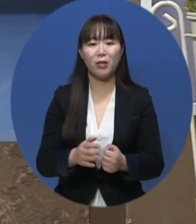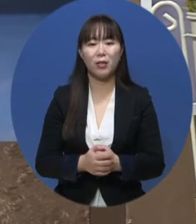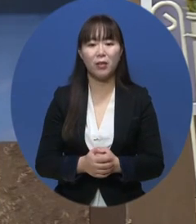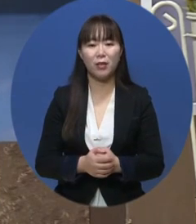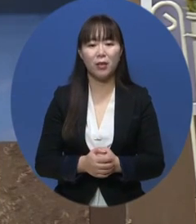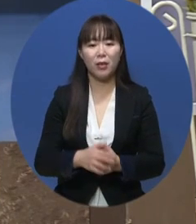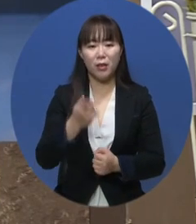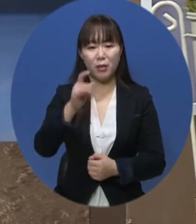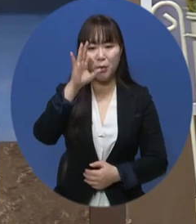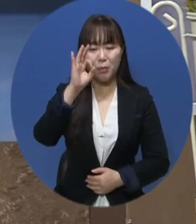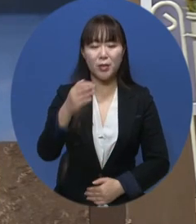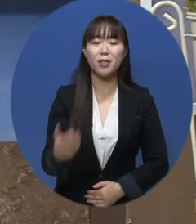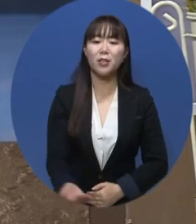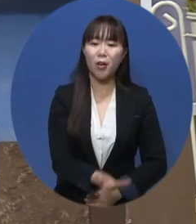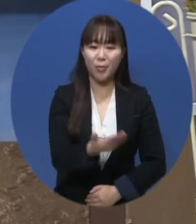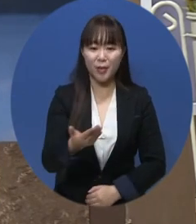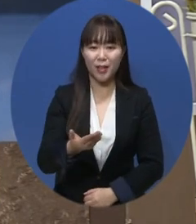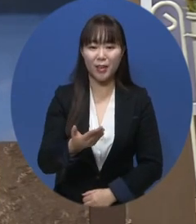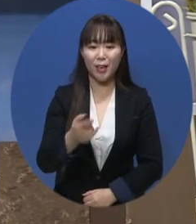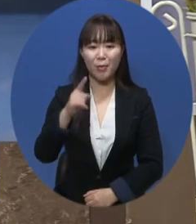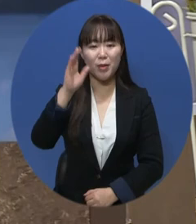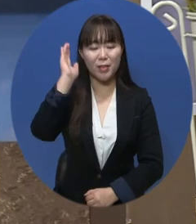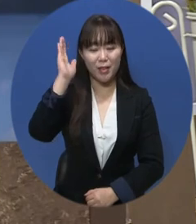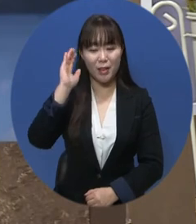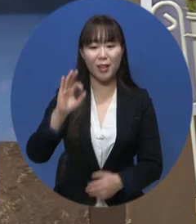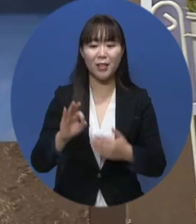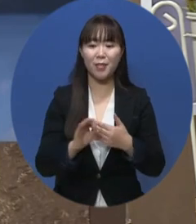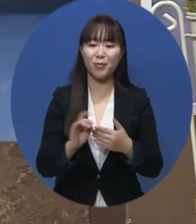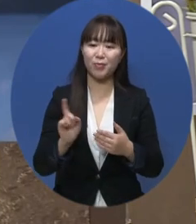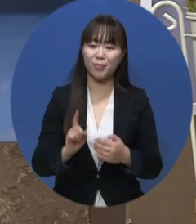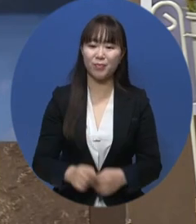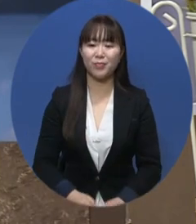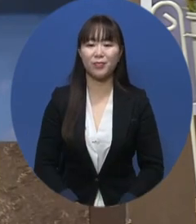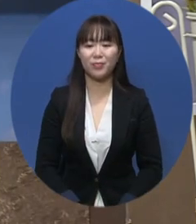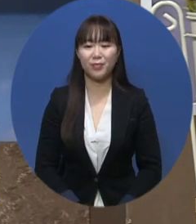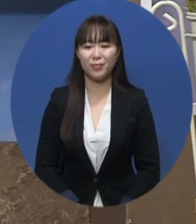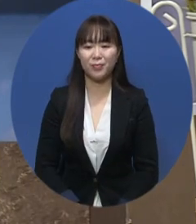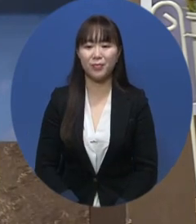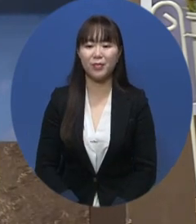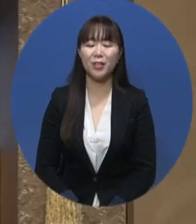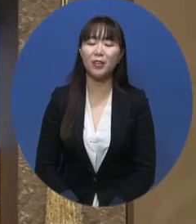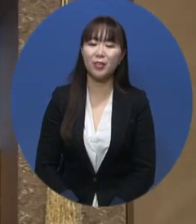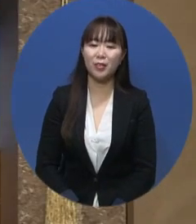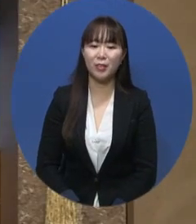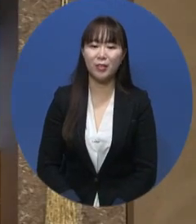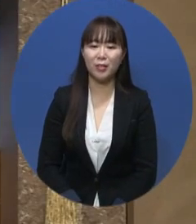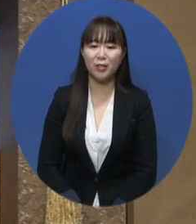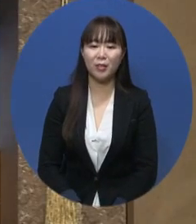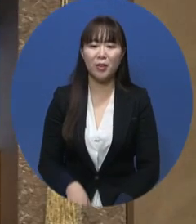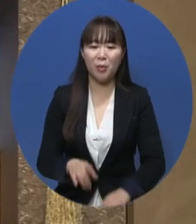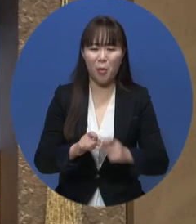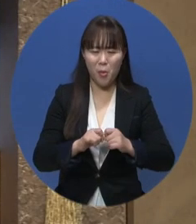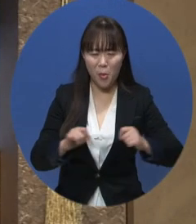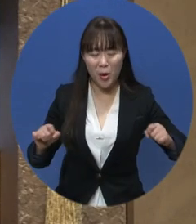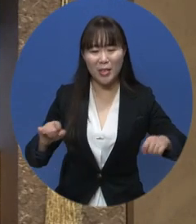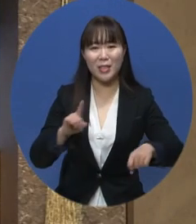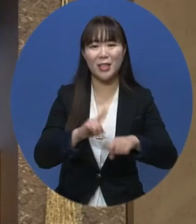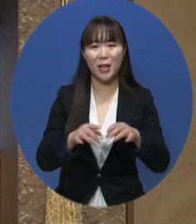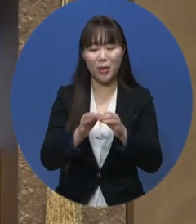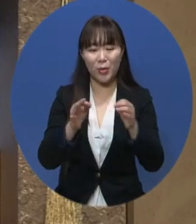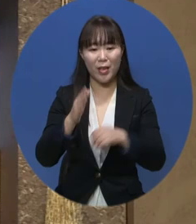마지막으로 시청자분들께 한 말씀 해주신다면 어떤 말씀 해주실 수 있으실까요? 장시간 동안 들어주셔서